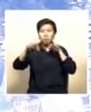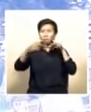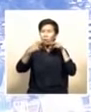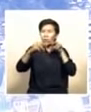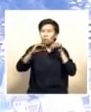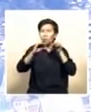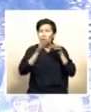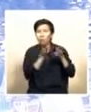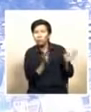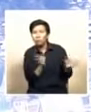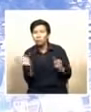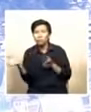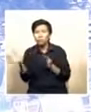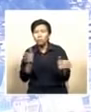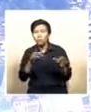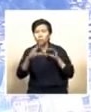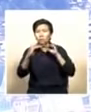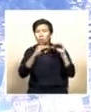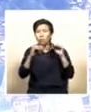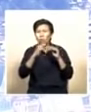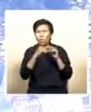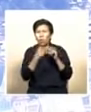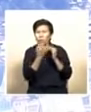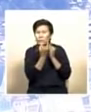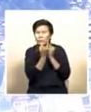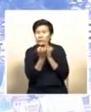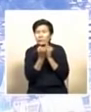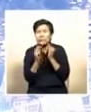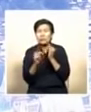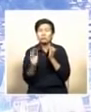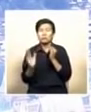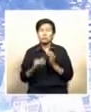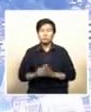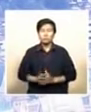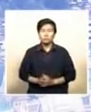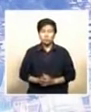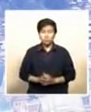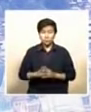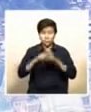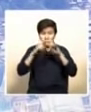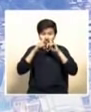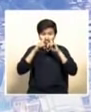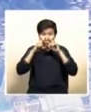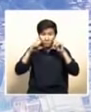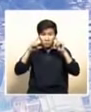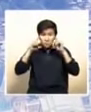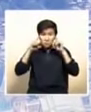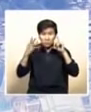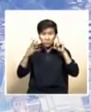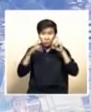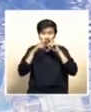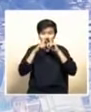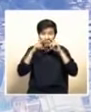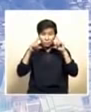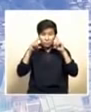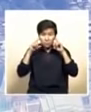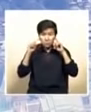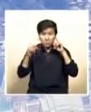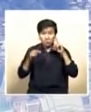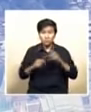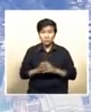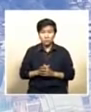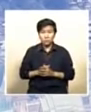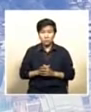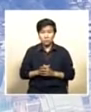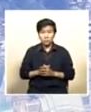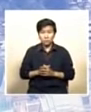าตรซึ่งก็เป็นจุดที่อันตรายเหมือนกันทั้งผู้ใส่และทั้งพระที่สำคั